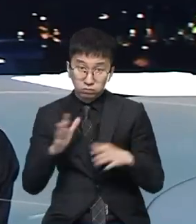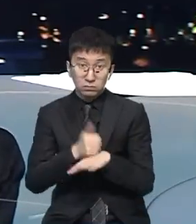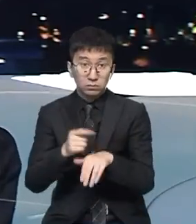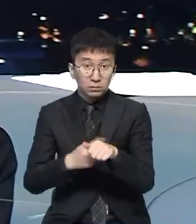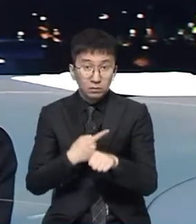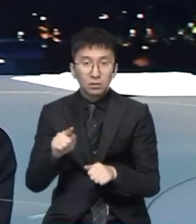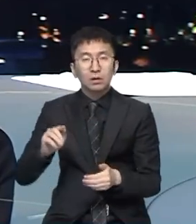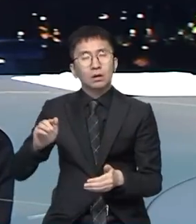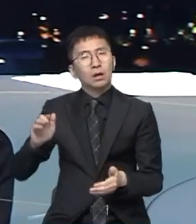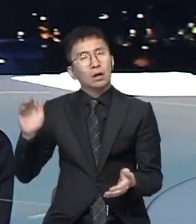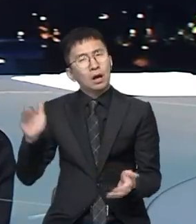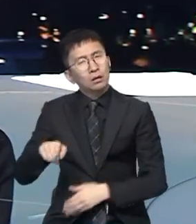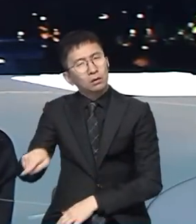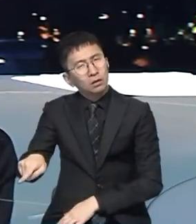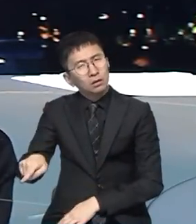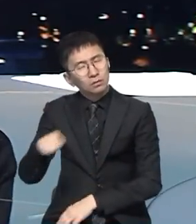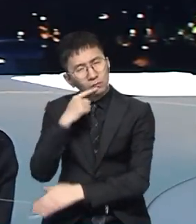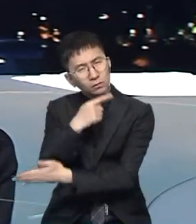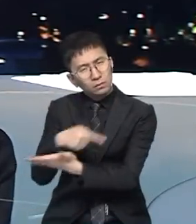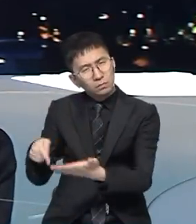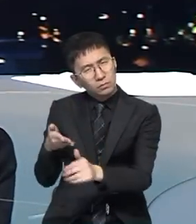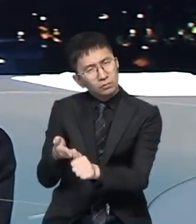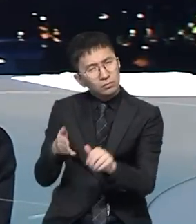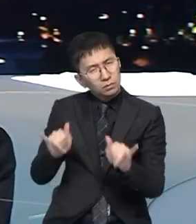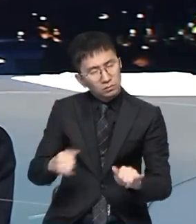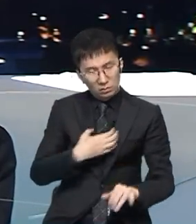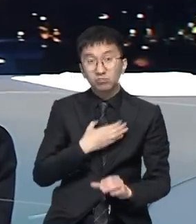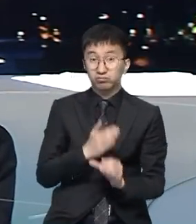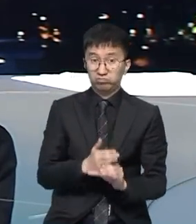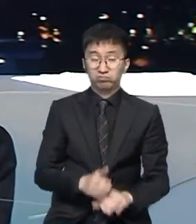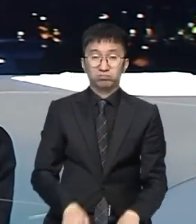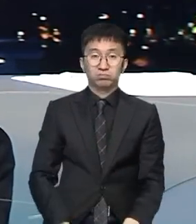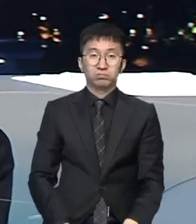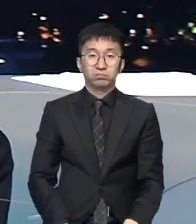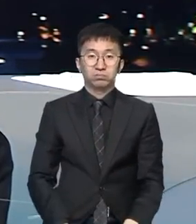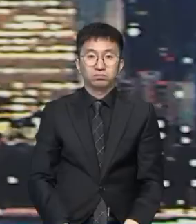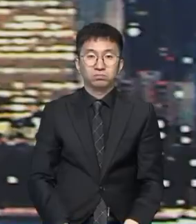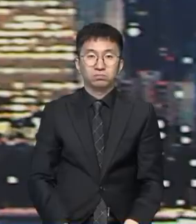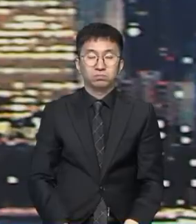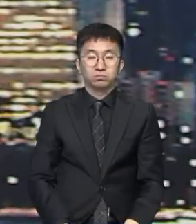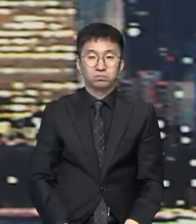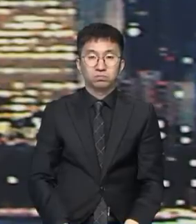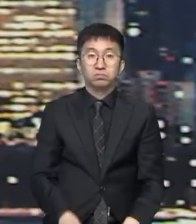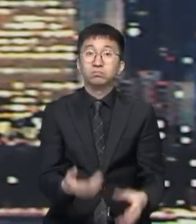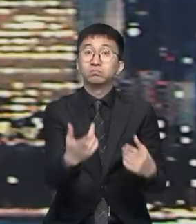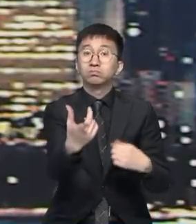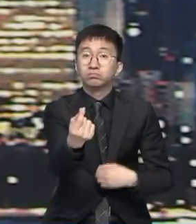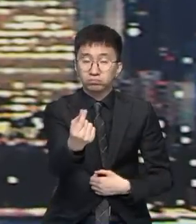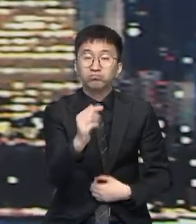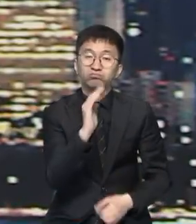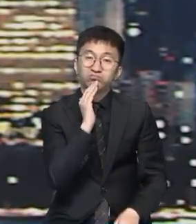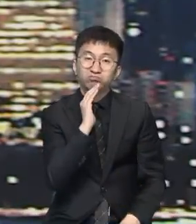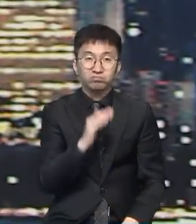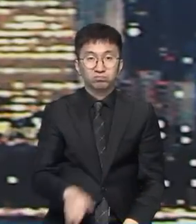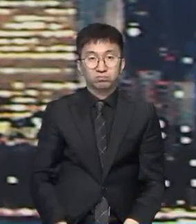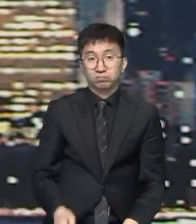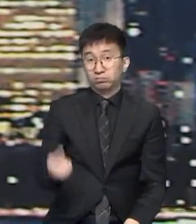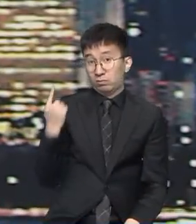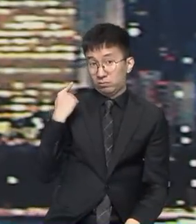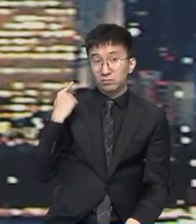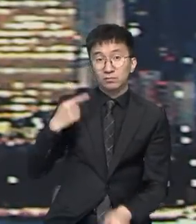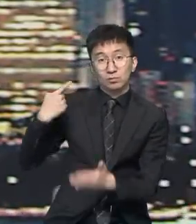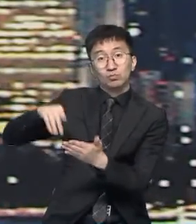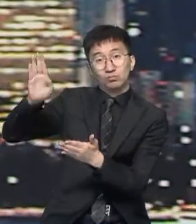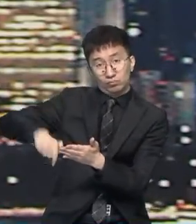혹시 학생들에게도 좀 상처가 돌아가지 않을까이 부분은 걱정이 됩니다네 어제 교육당국의이 보도자재 요청을 저희가